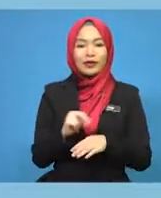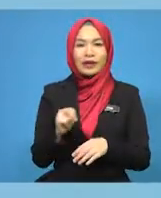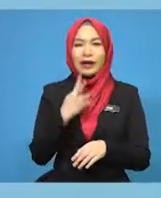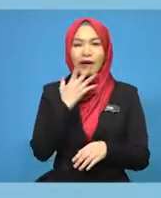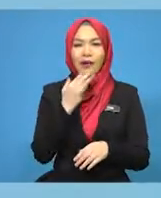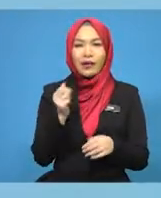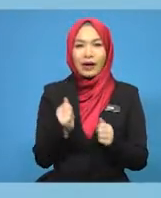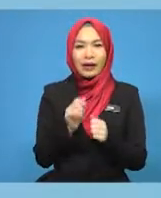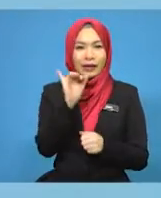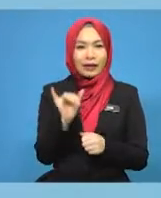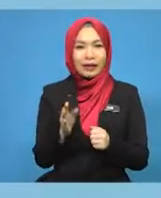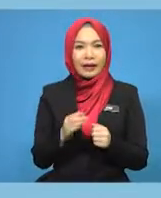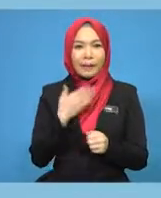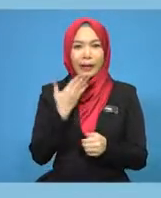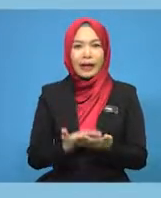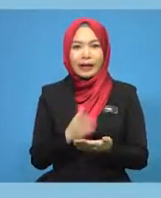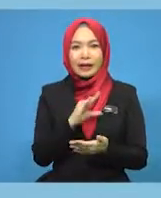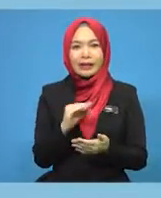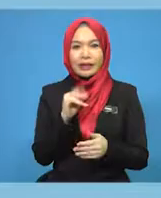istilah dalam warna.